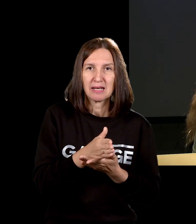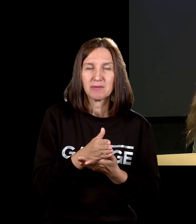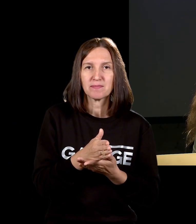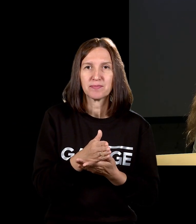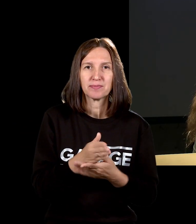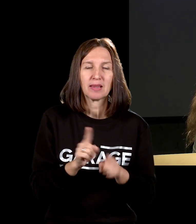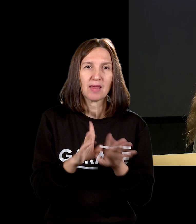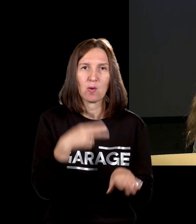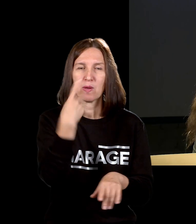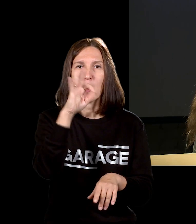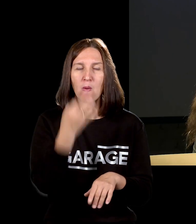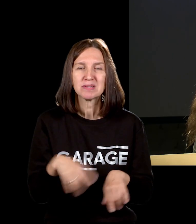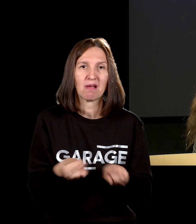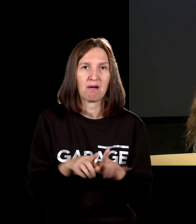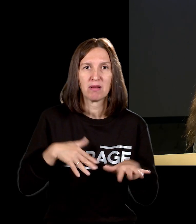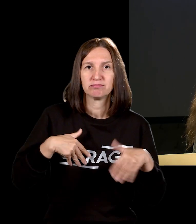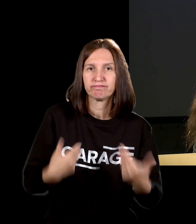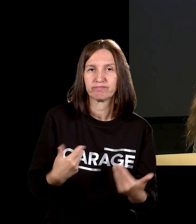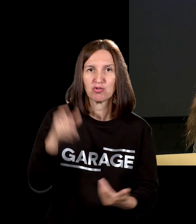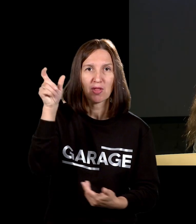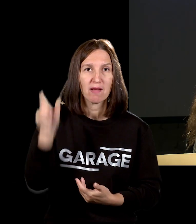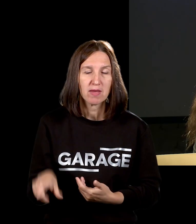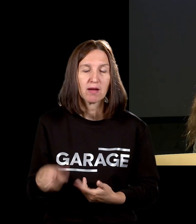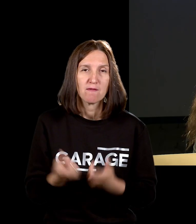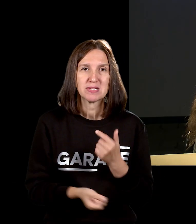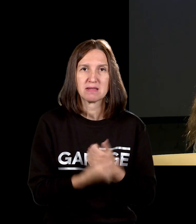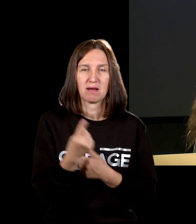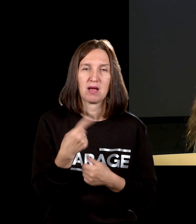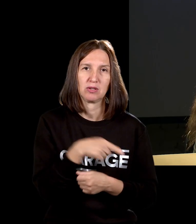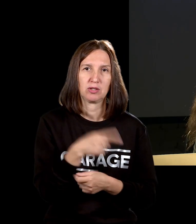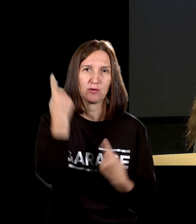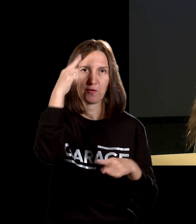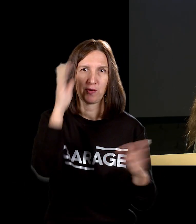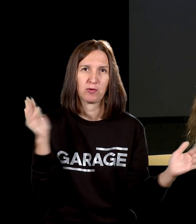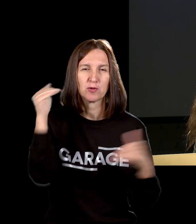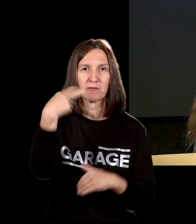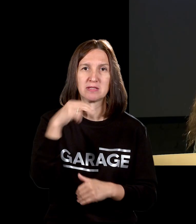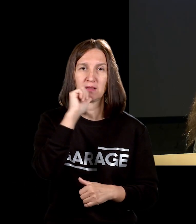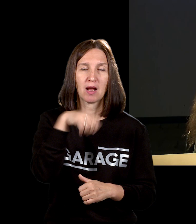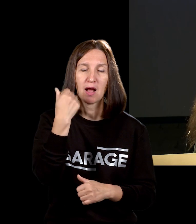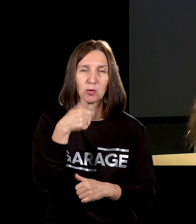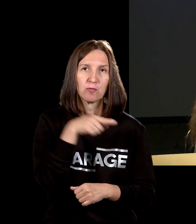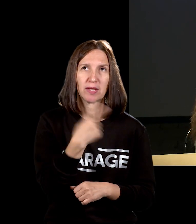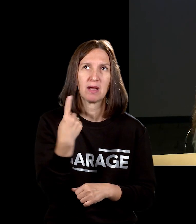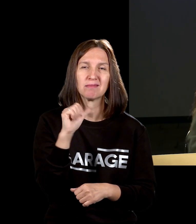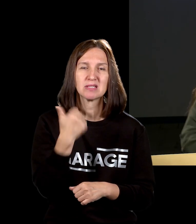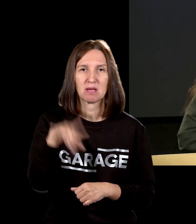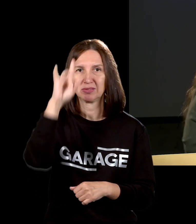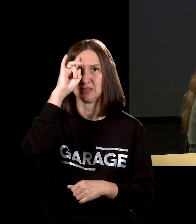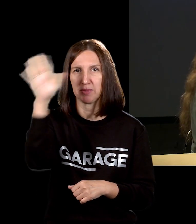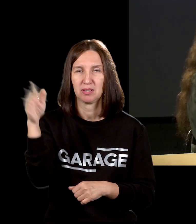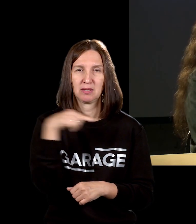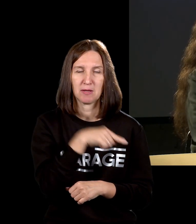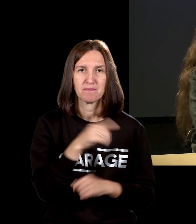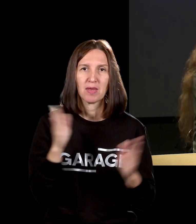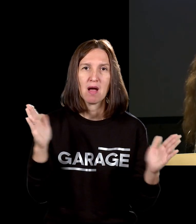стиль, такой образ, такая репрезентация человека возникает в работах 20-х годов. Работа, которая, наверное, самая, один из самых знаменитых